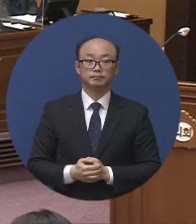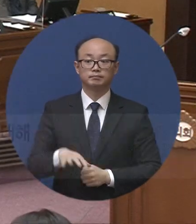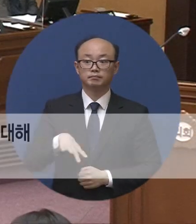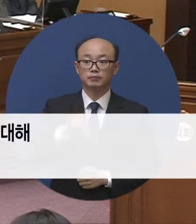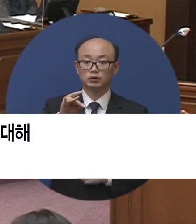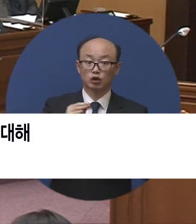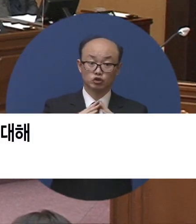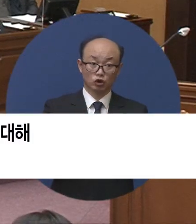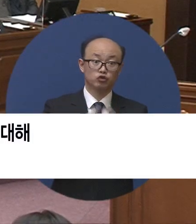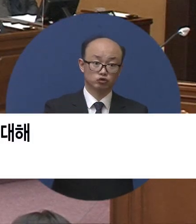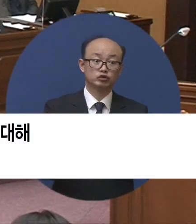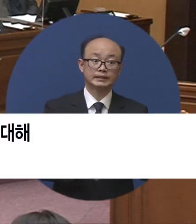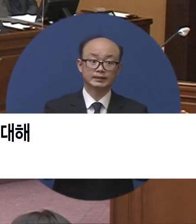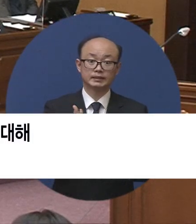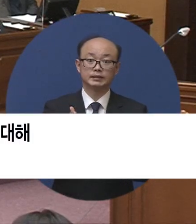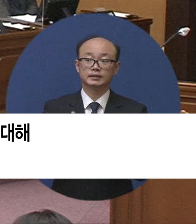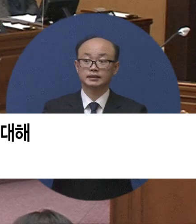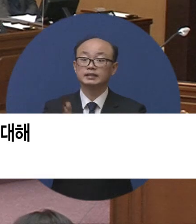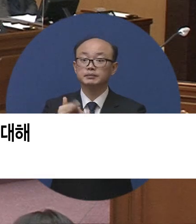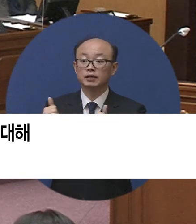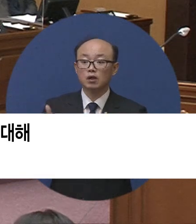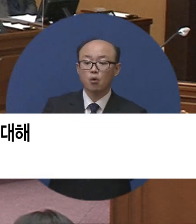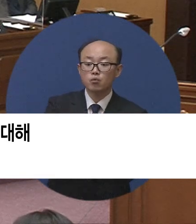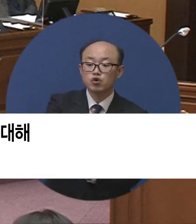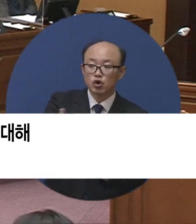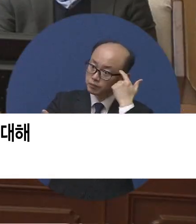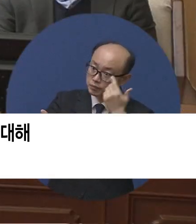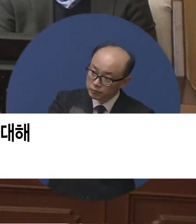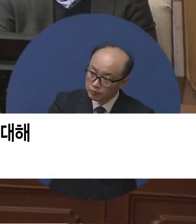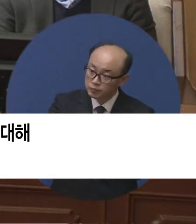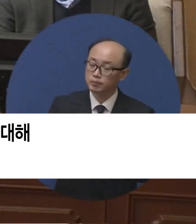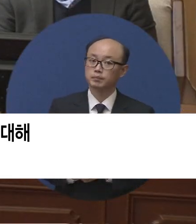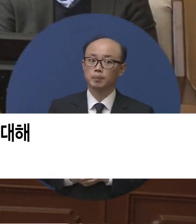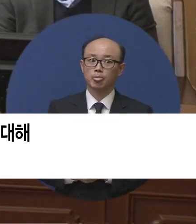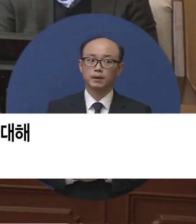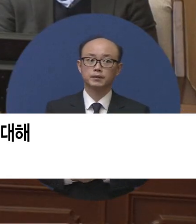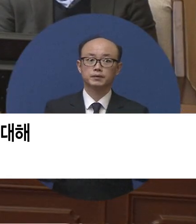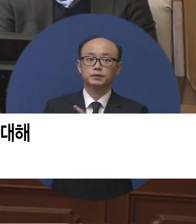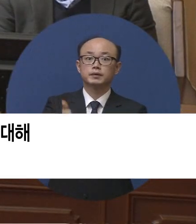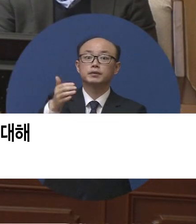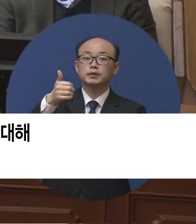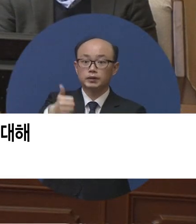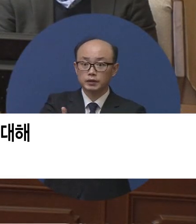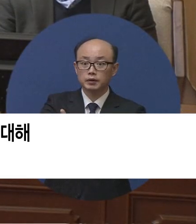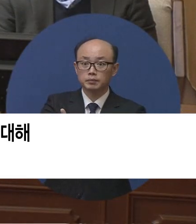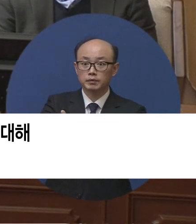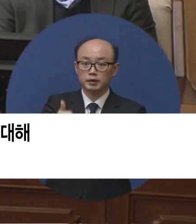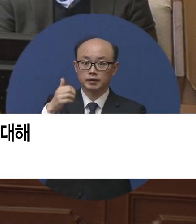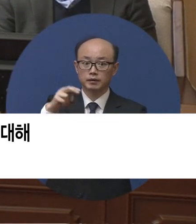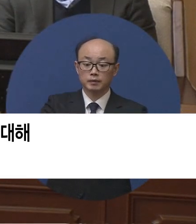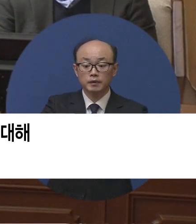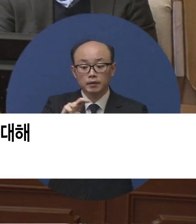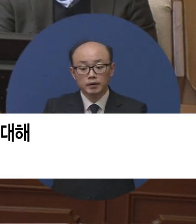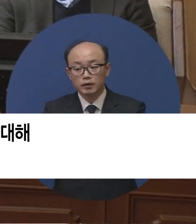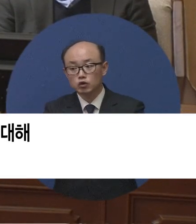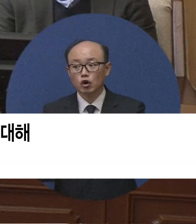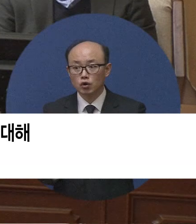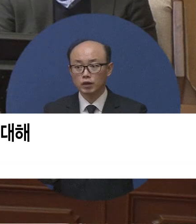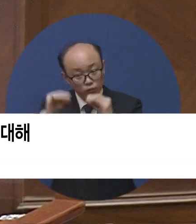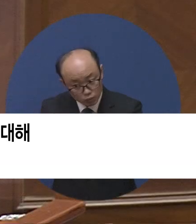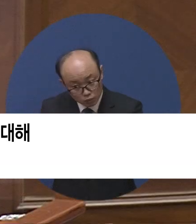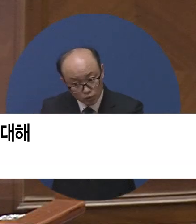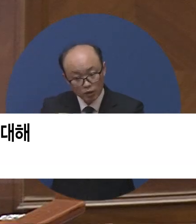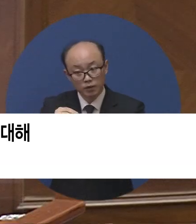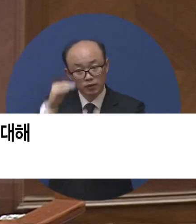우선 전주시는 시민 0 누나 일원에서 결정 긴 공고문을 모두 수용하여 따는 과정 3 행위에